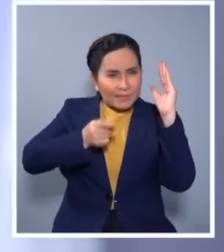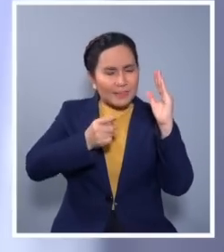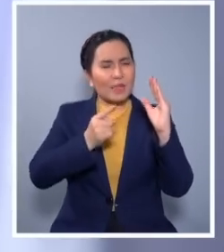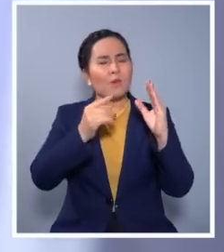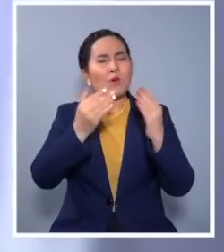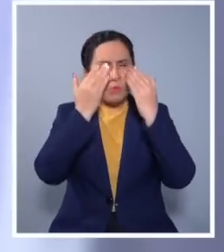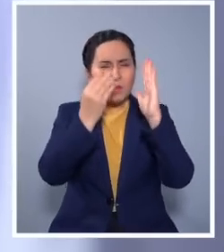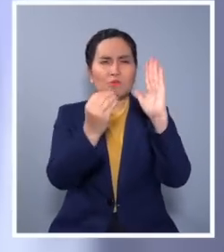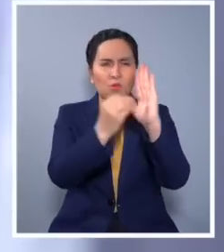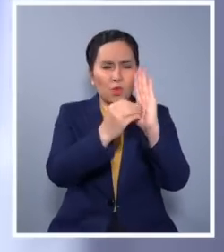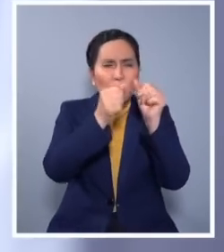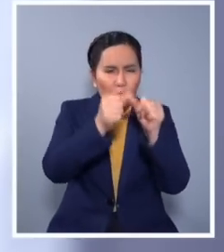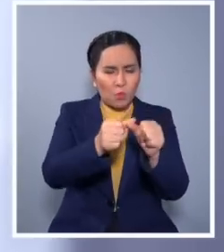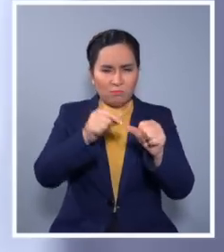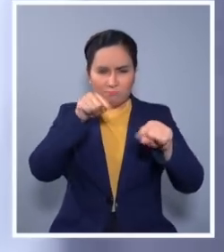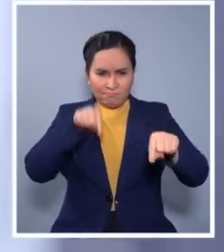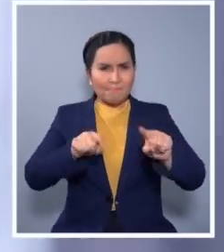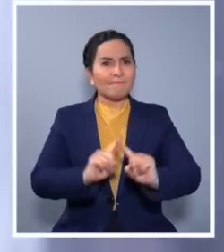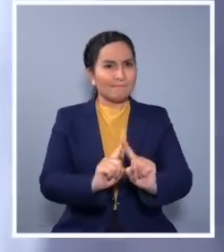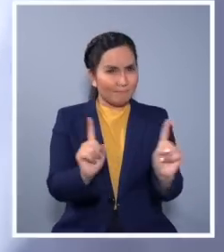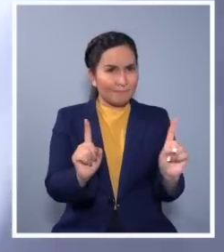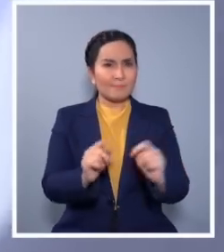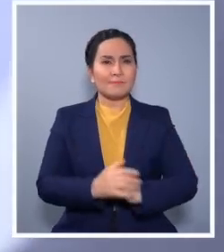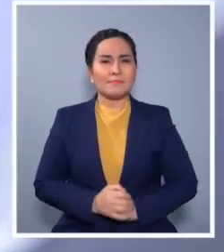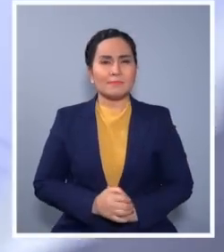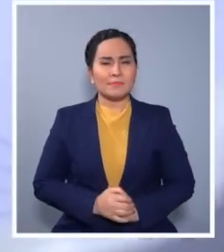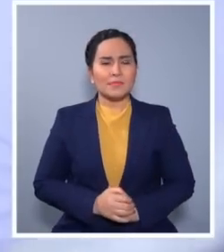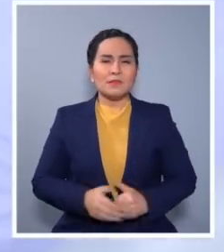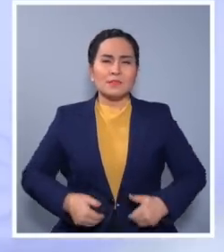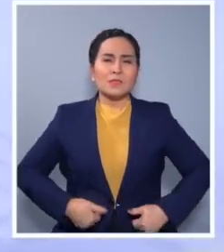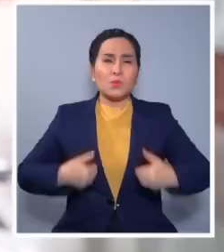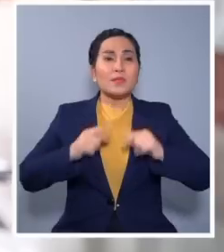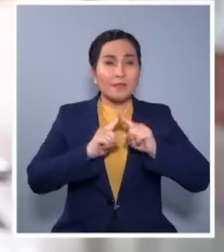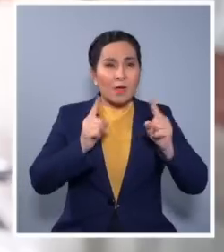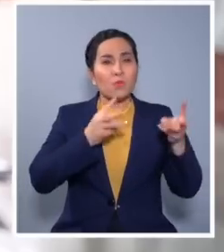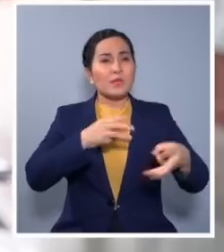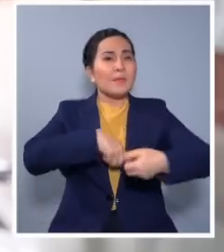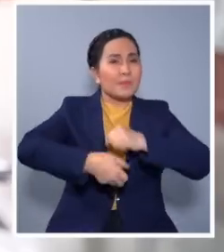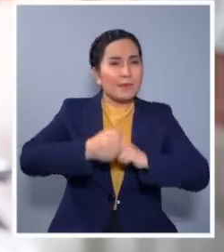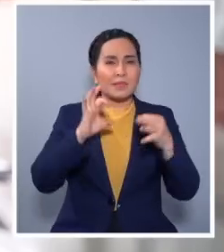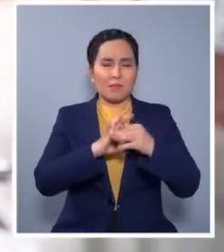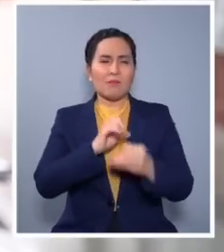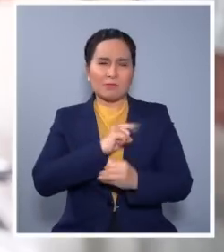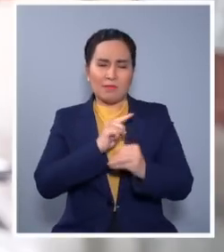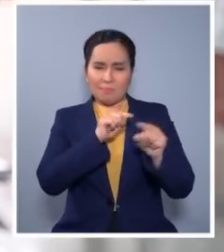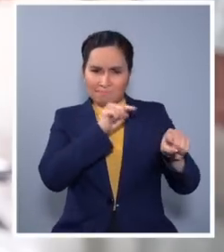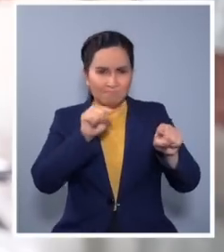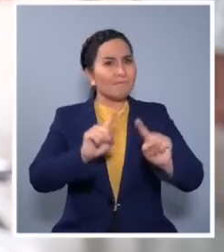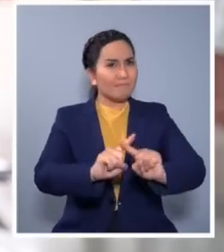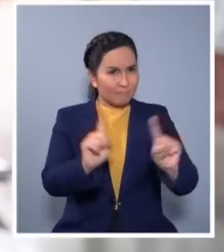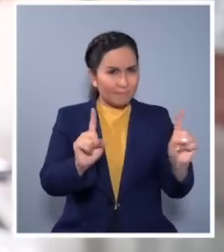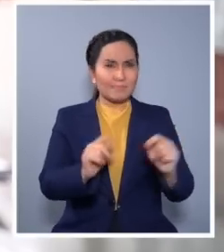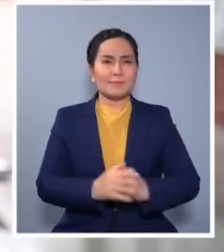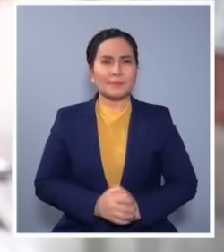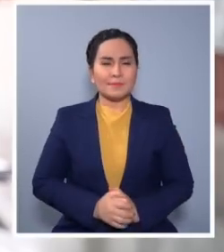สลิมทางภาคใต้ในเรื่องของวิถีชีวิตในเรื่องของการปฏิบัติศาสนกิจก็มีข้อแตกต่างนะ